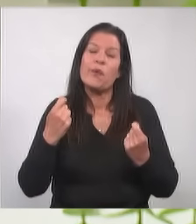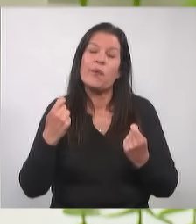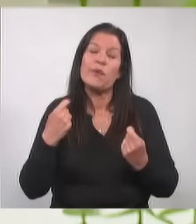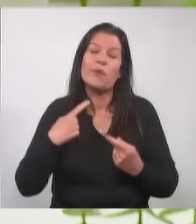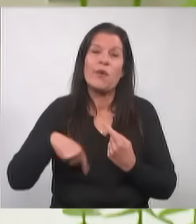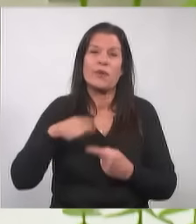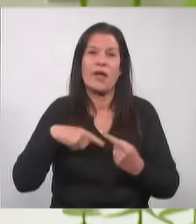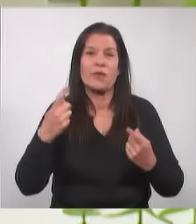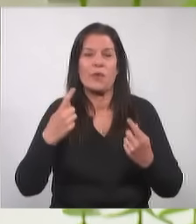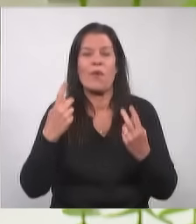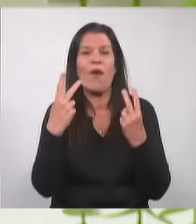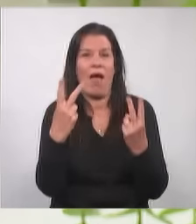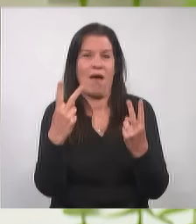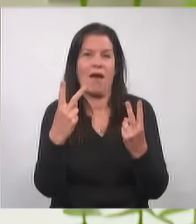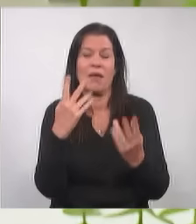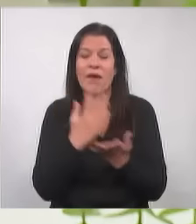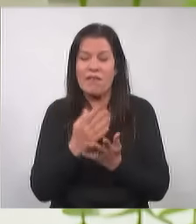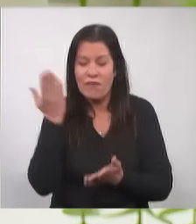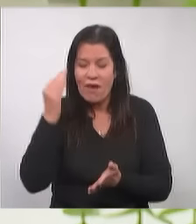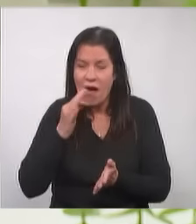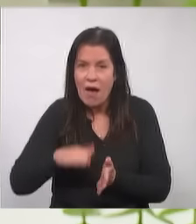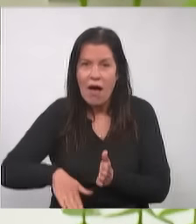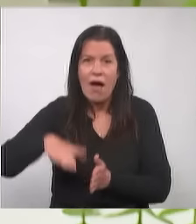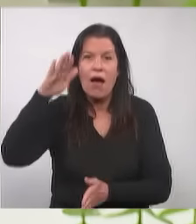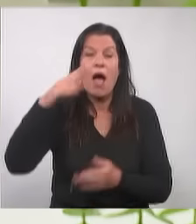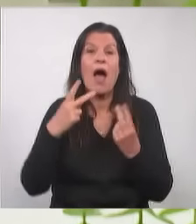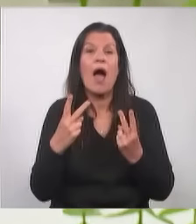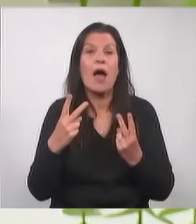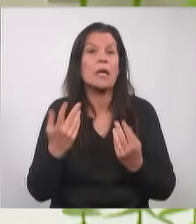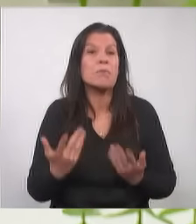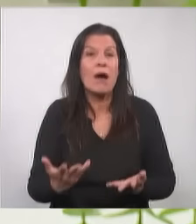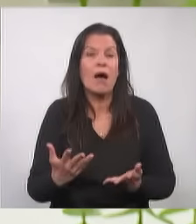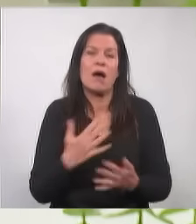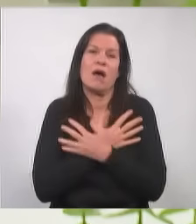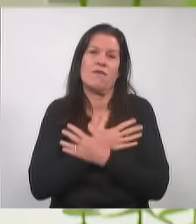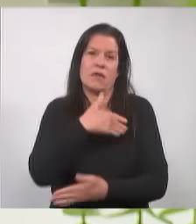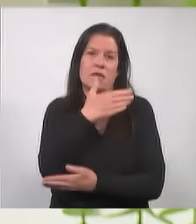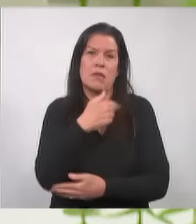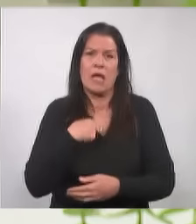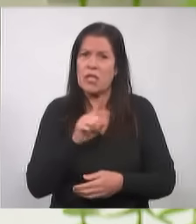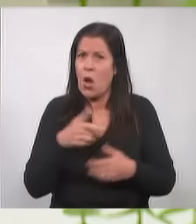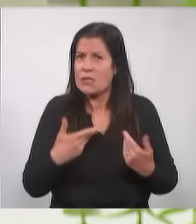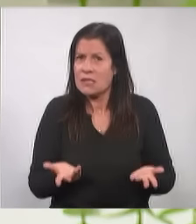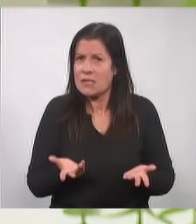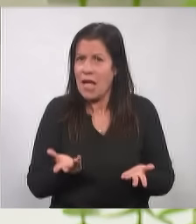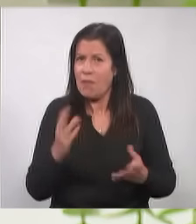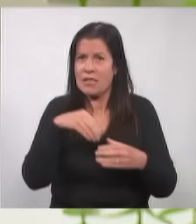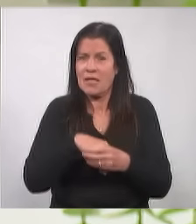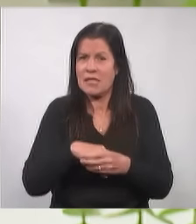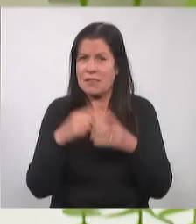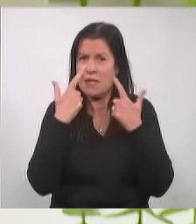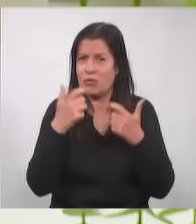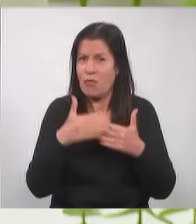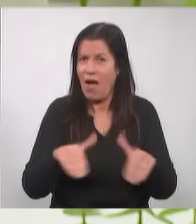בעצם אהבת המולדת. לא סתם התגייסתי למשמר הגבול, לא סתם הלכתי